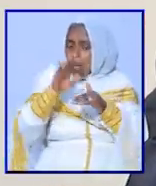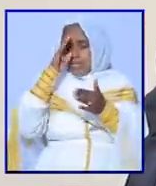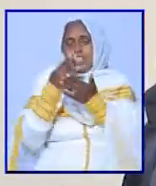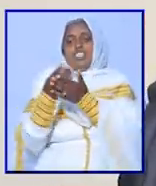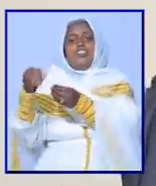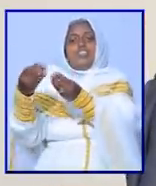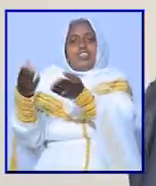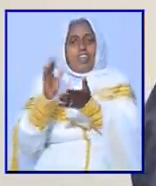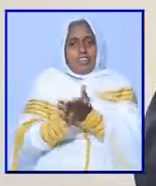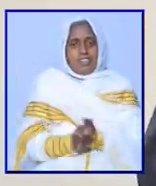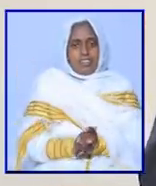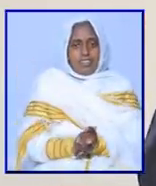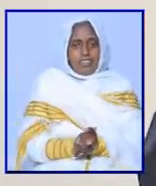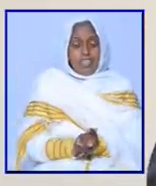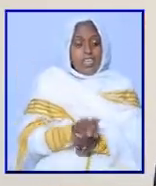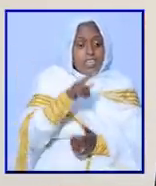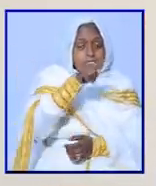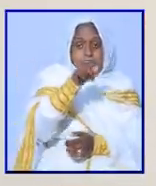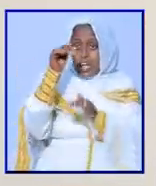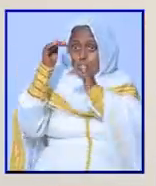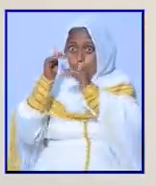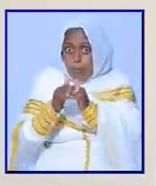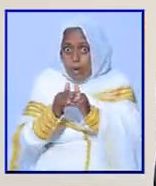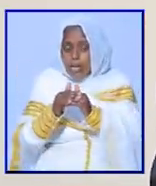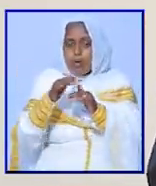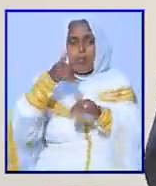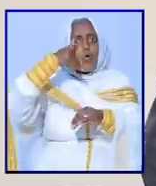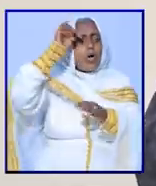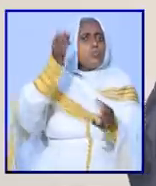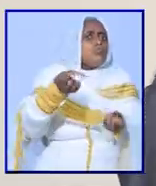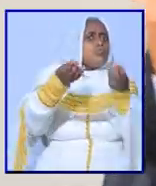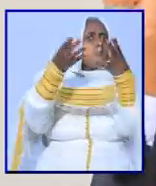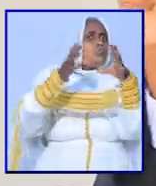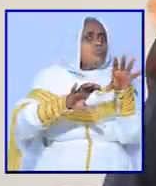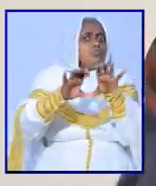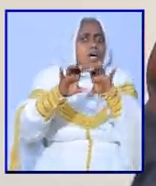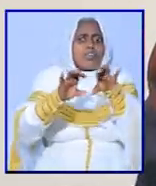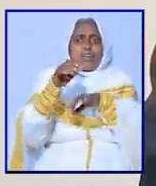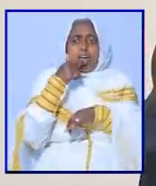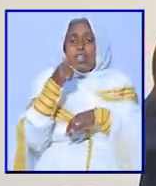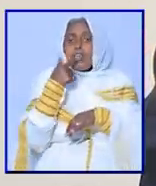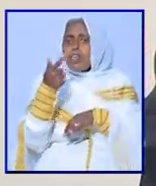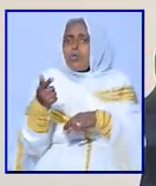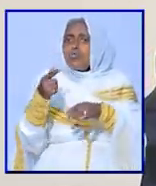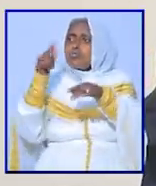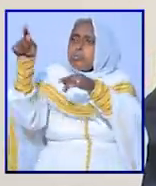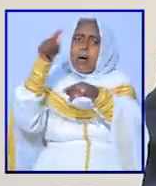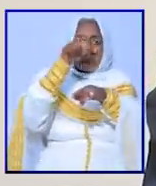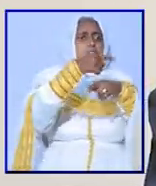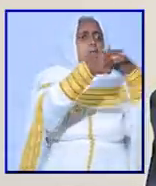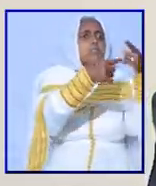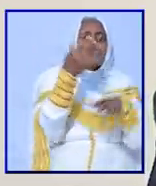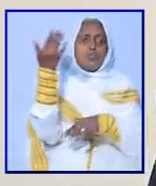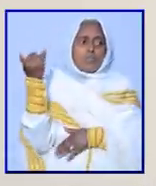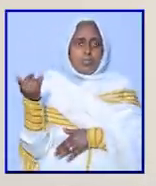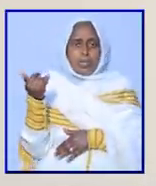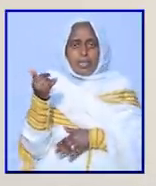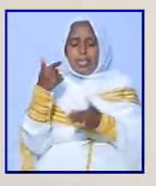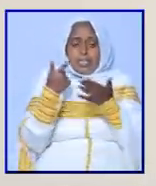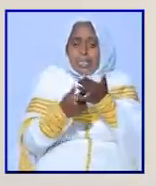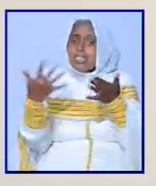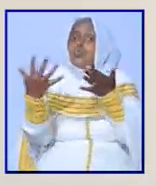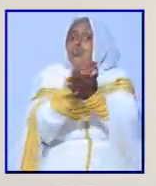ይባላል የነገሌ አምላክ ልጅ ይሰጣል የነገሌ አምላክ ከብት ያረባል እያሉ